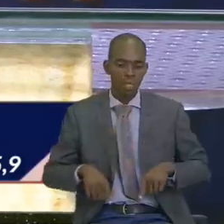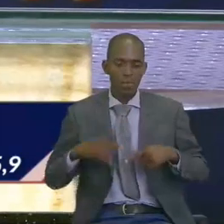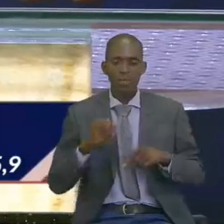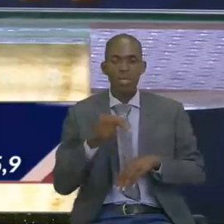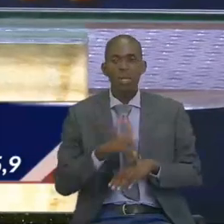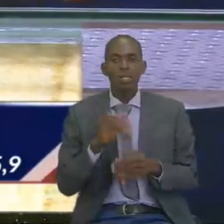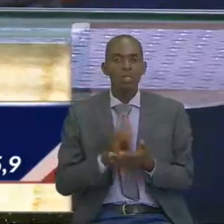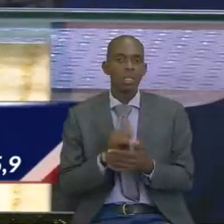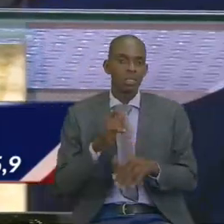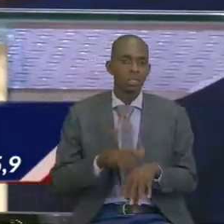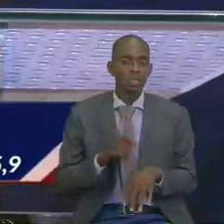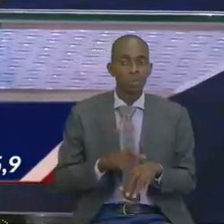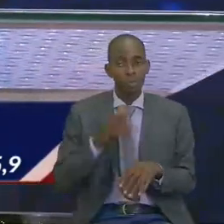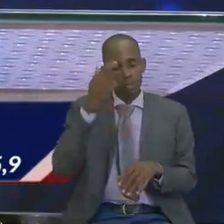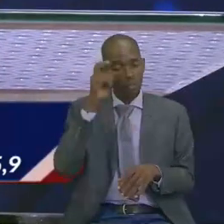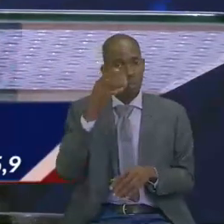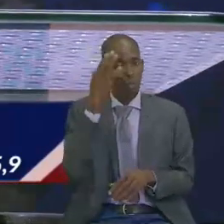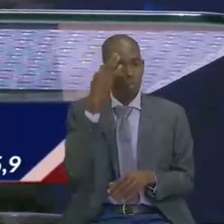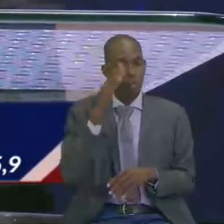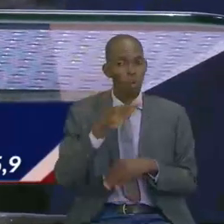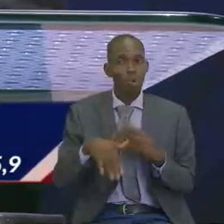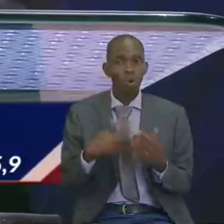là. Parce que ces choses